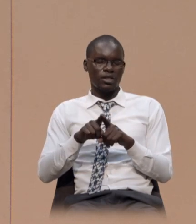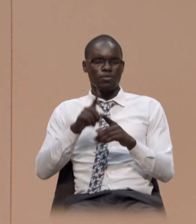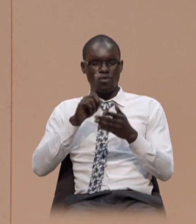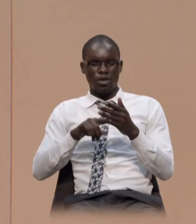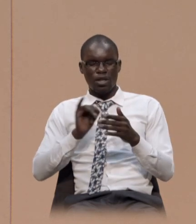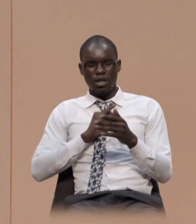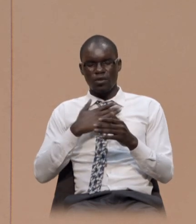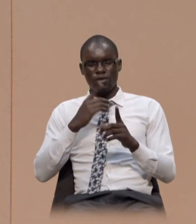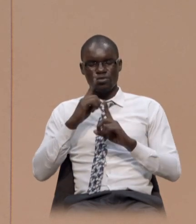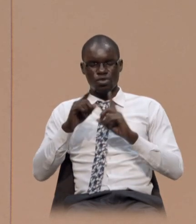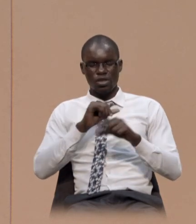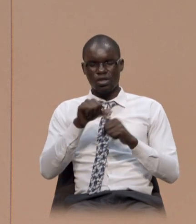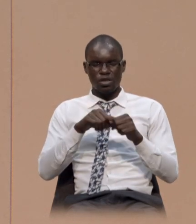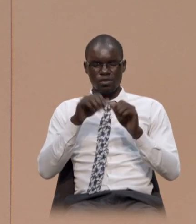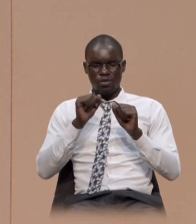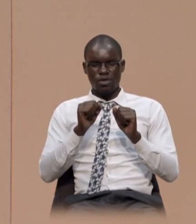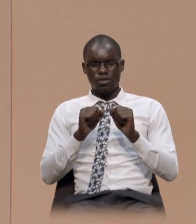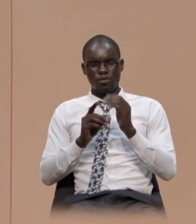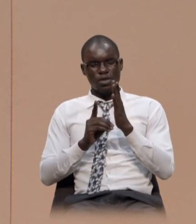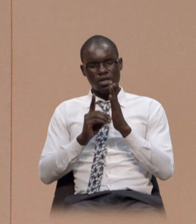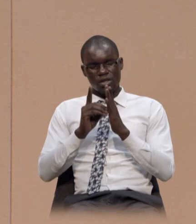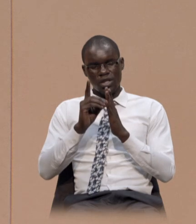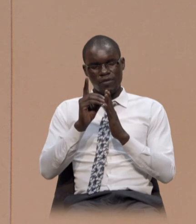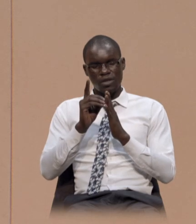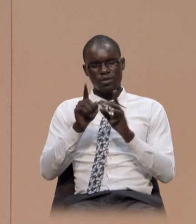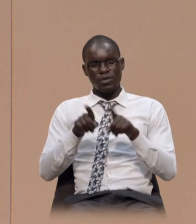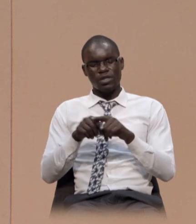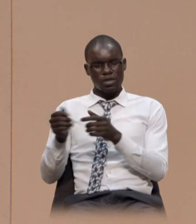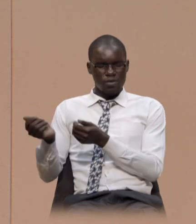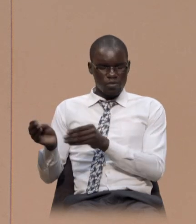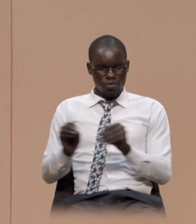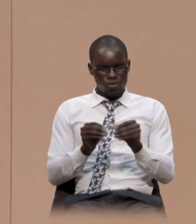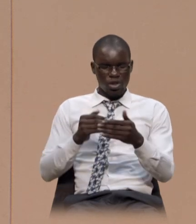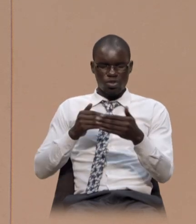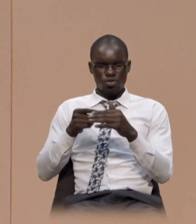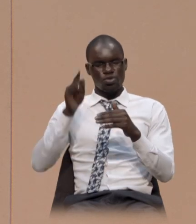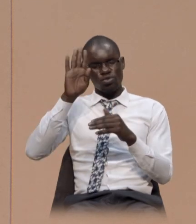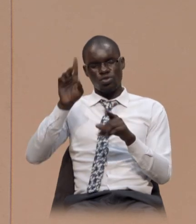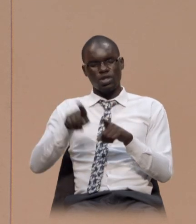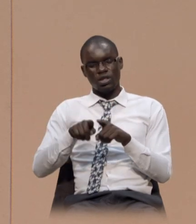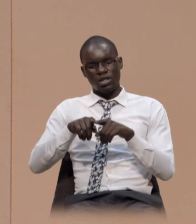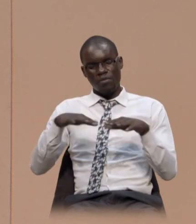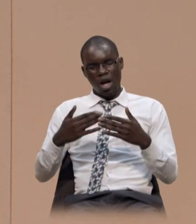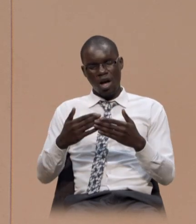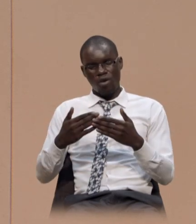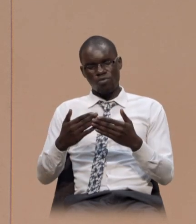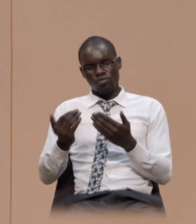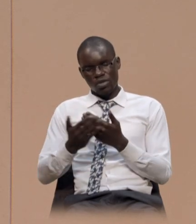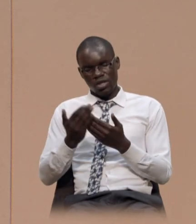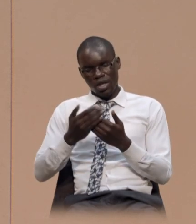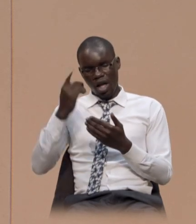juu yake na iweze kumjenga na kuleta karibu nawe. Asa sana juu ya ulezi wa watoto